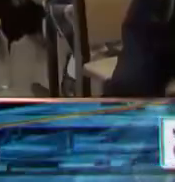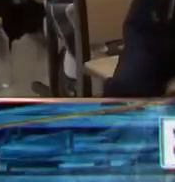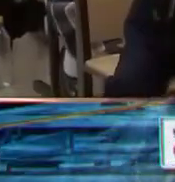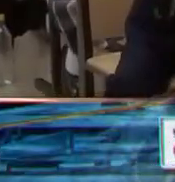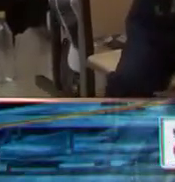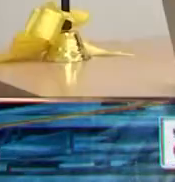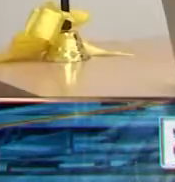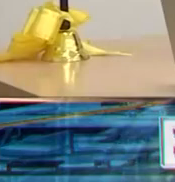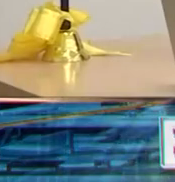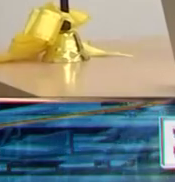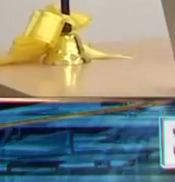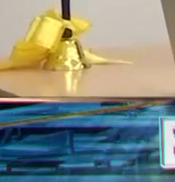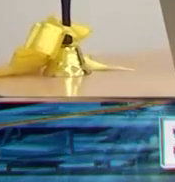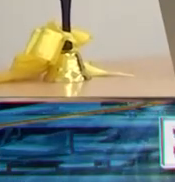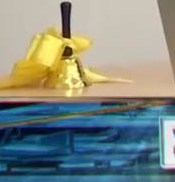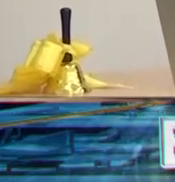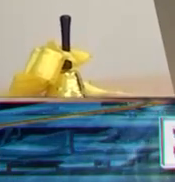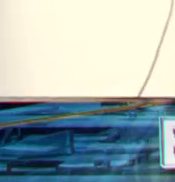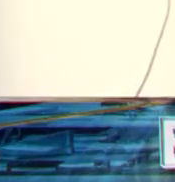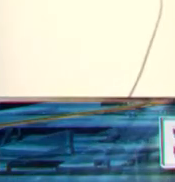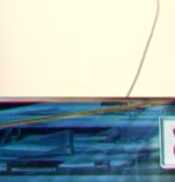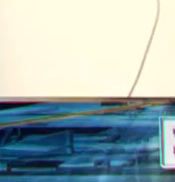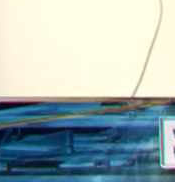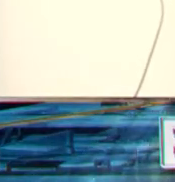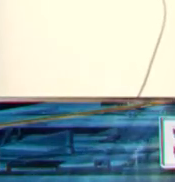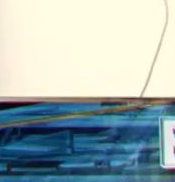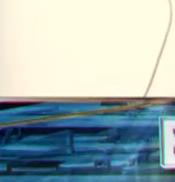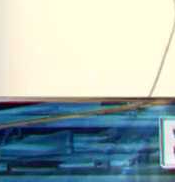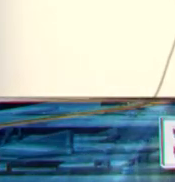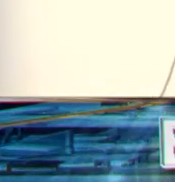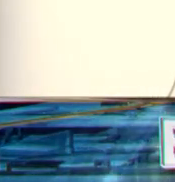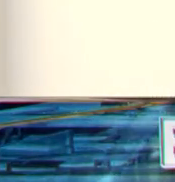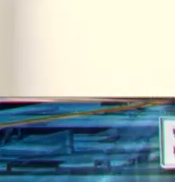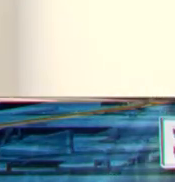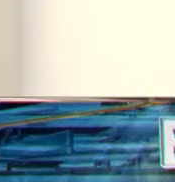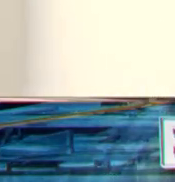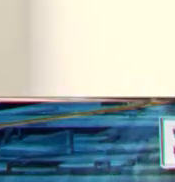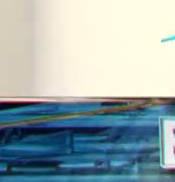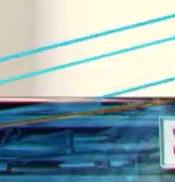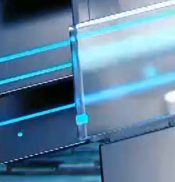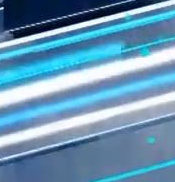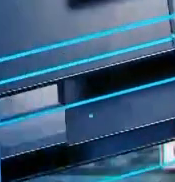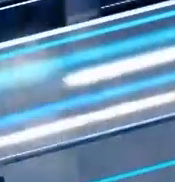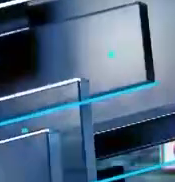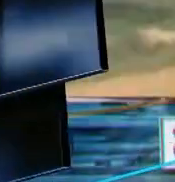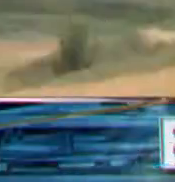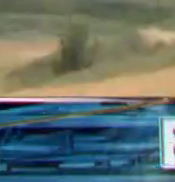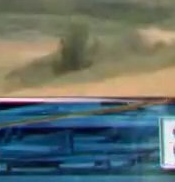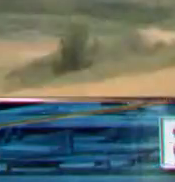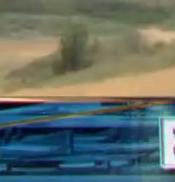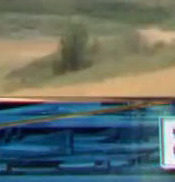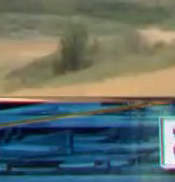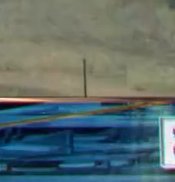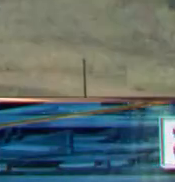Әліппе қайта оралды. Алдағы оқу жылында мектеп бағдарламасында әліппе мен ана тілі оқытылады. Жаңа